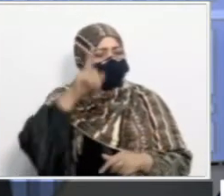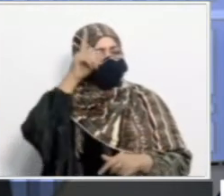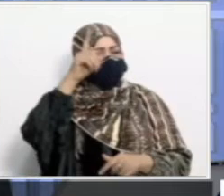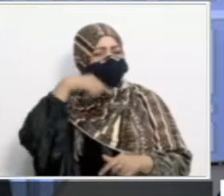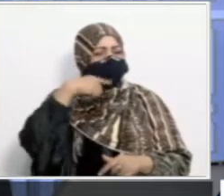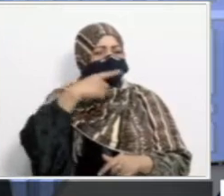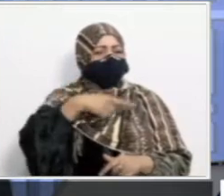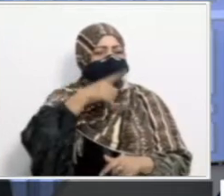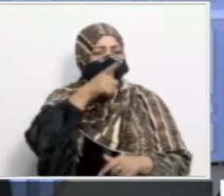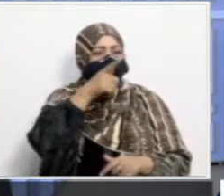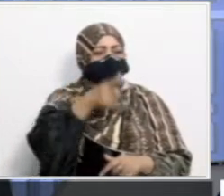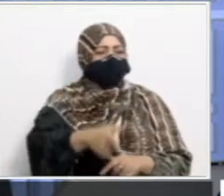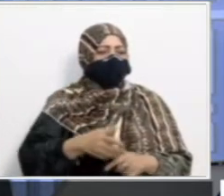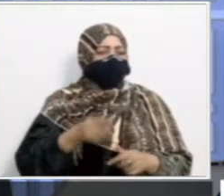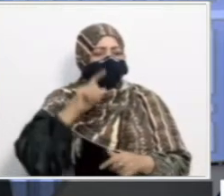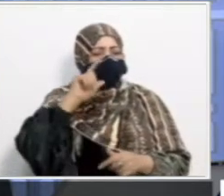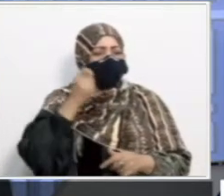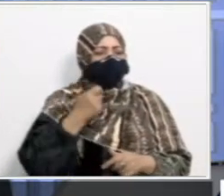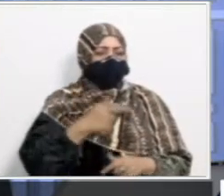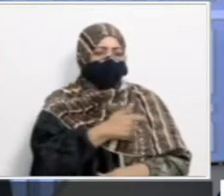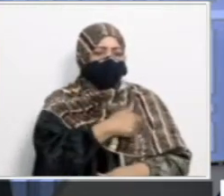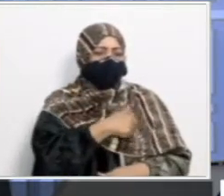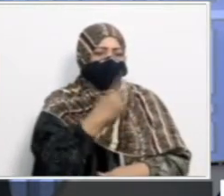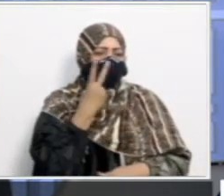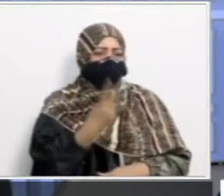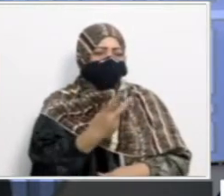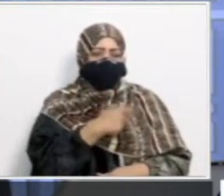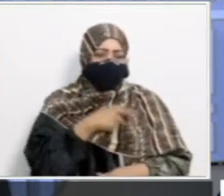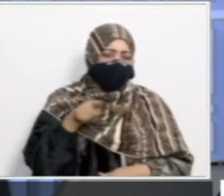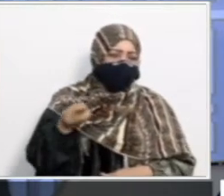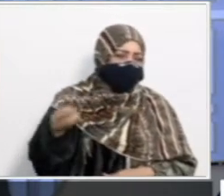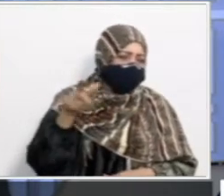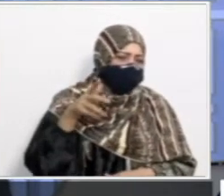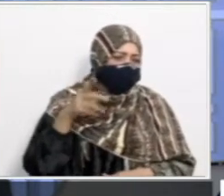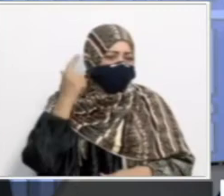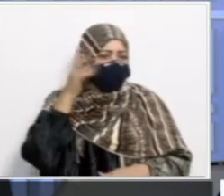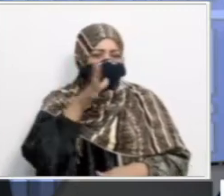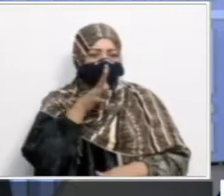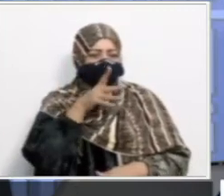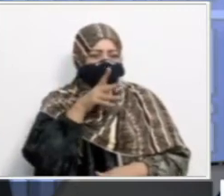جوفه، يعني الإنسان لابد أن يركز تفكيره على شيء محدد.